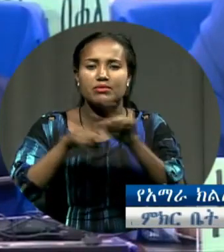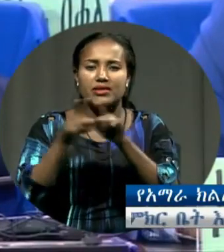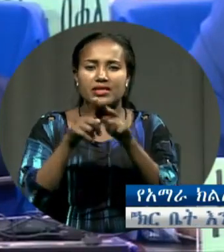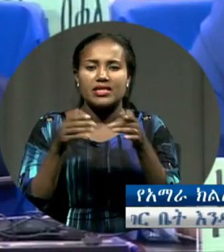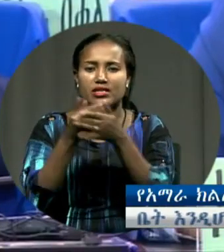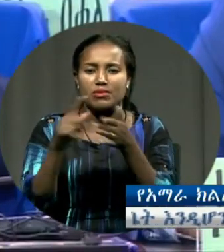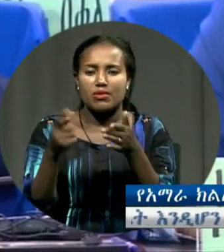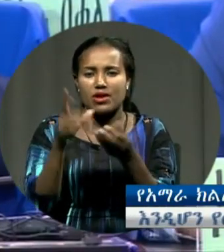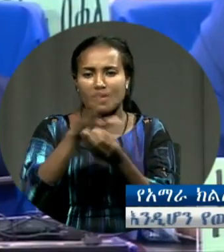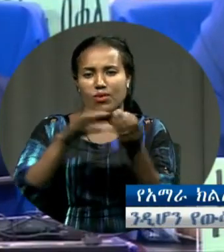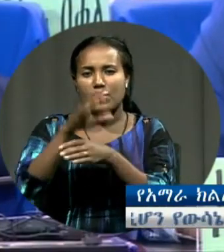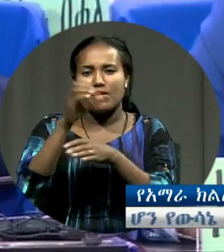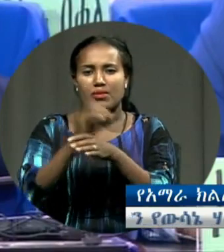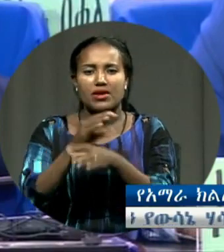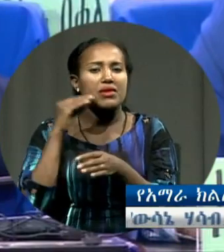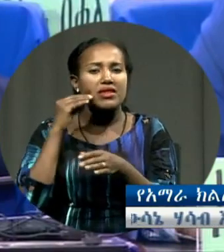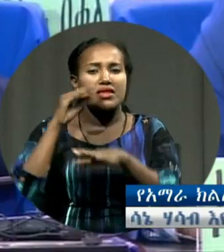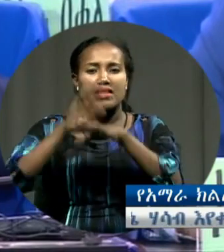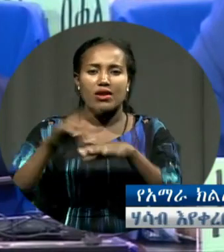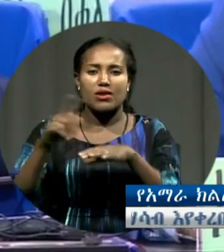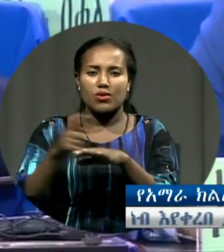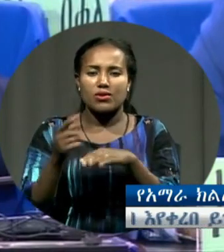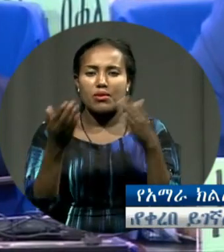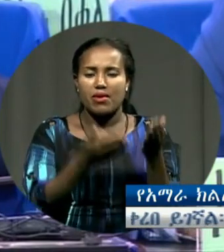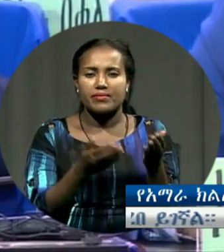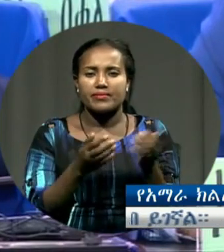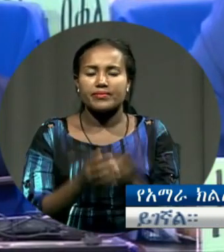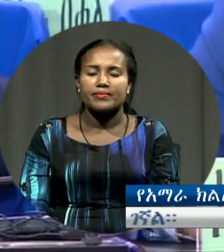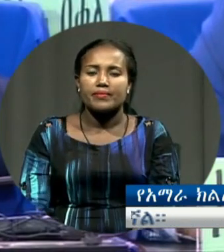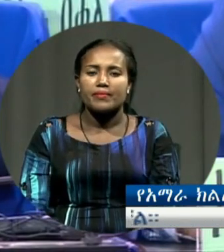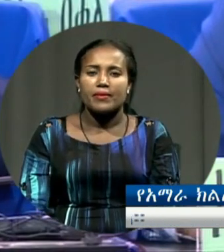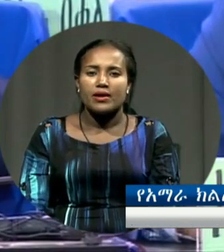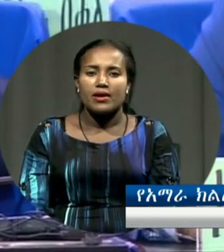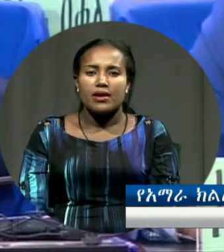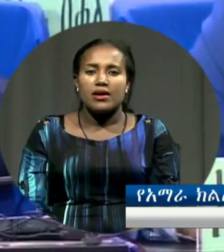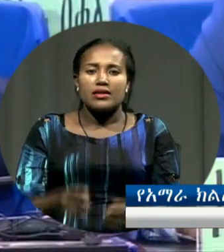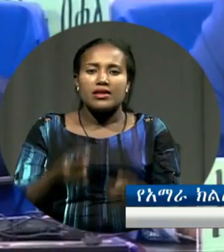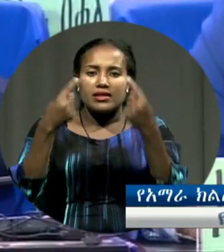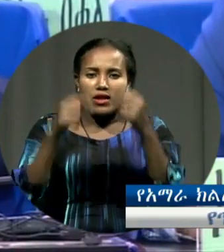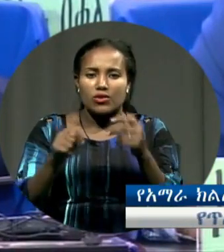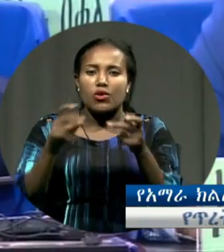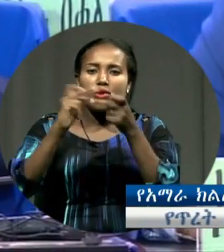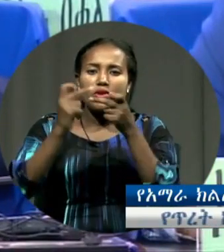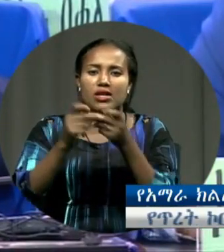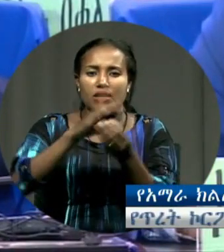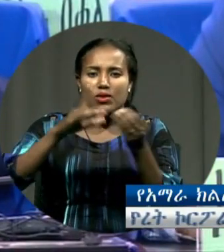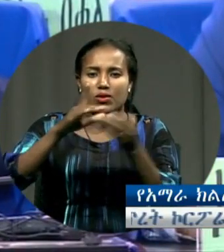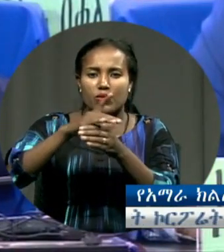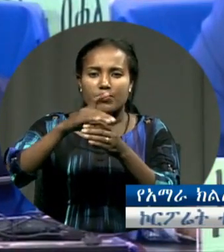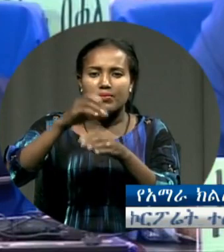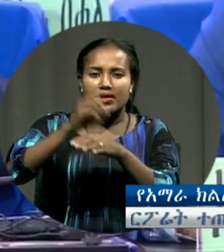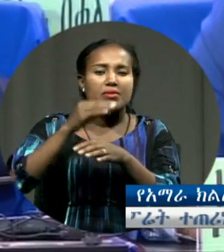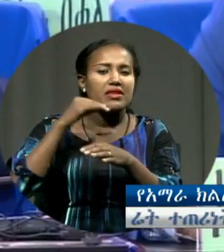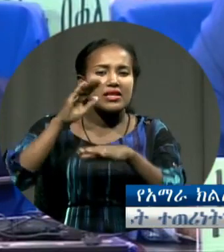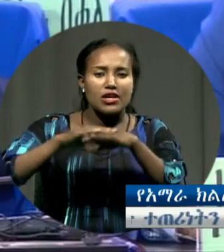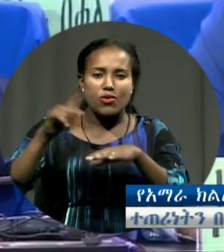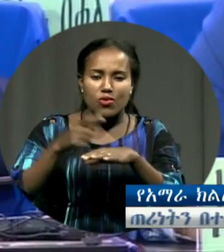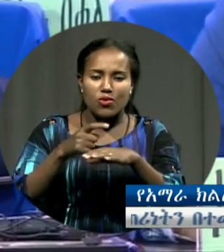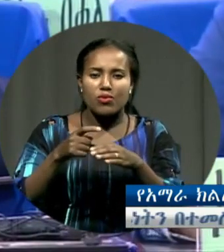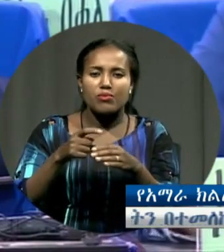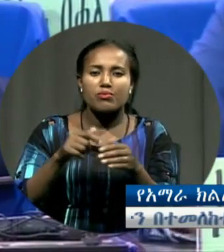በመሆኑ የክልሉ ምክር ቤት ተጠሪ እንዲሆን ቀርቧል። አምስት የጥረት ኮርፖሬሽን ለክልሉ ምክር ቤት ተጠሪ ሆኖ የክልሉ ምክር